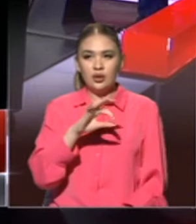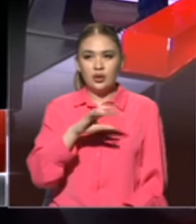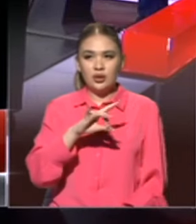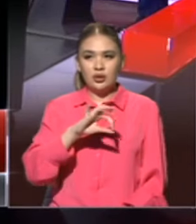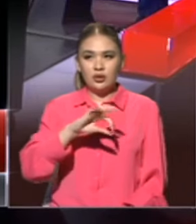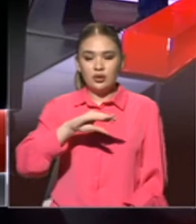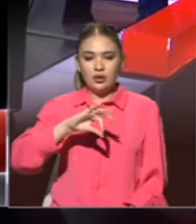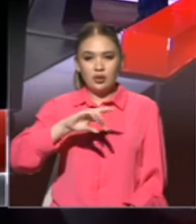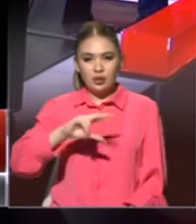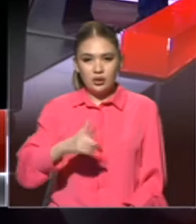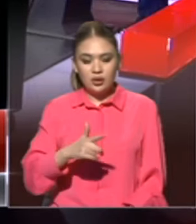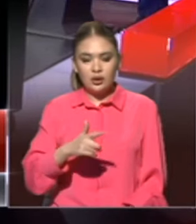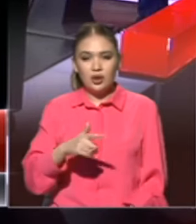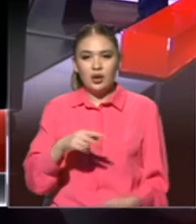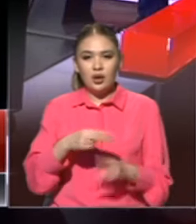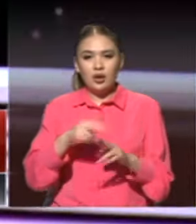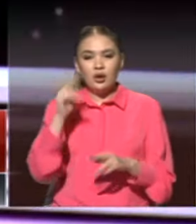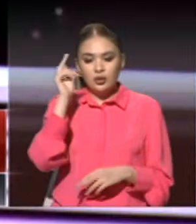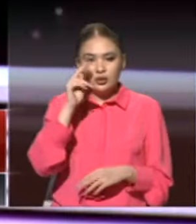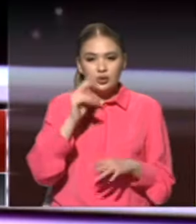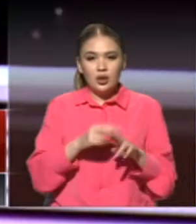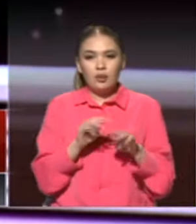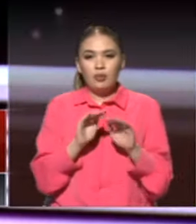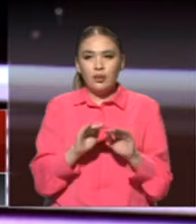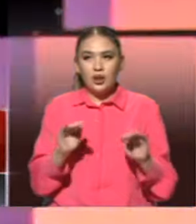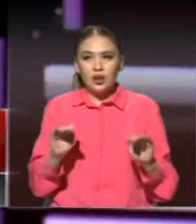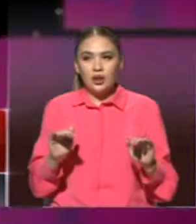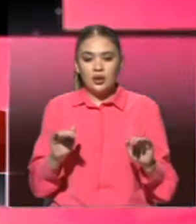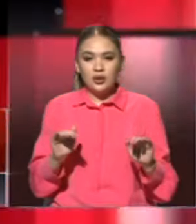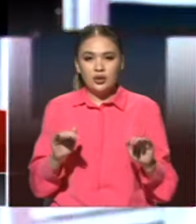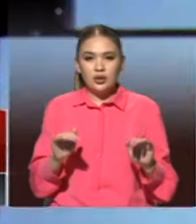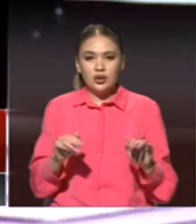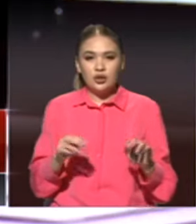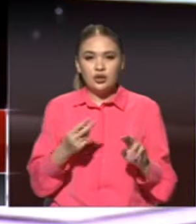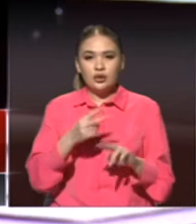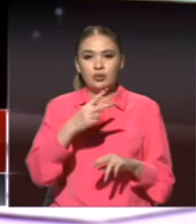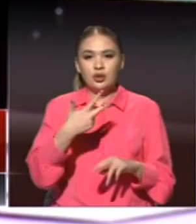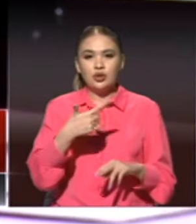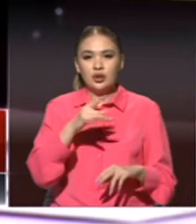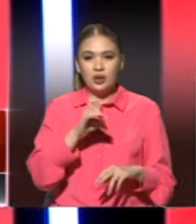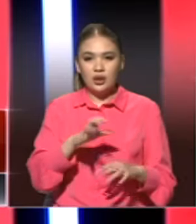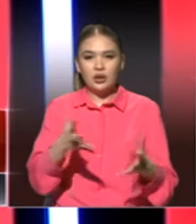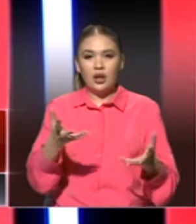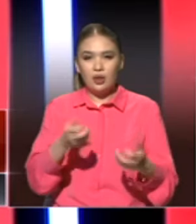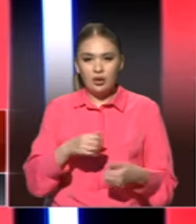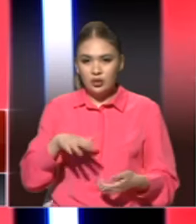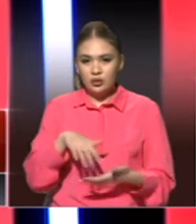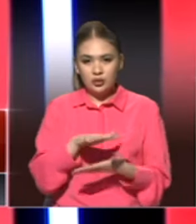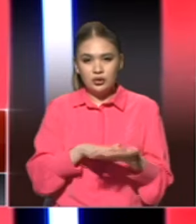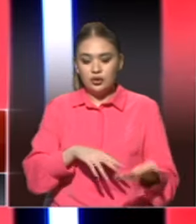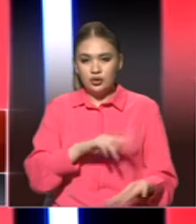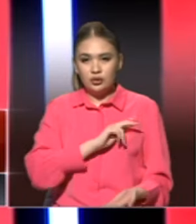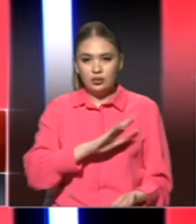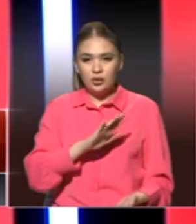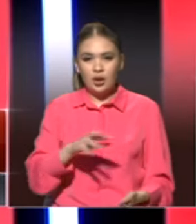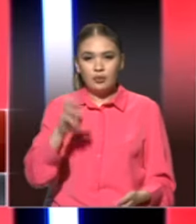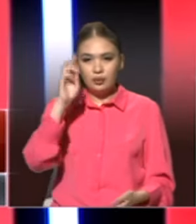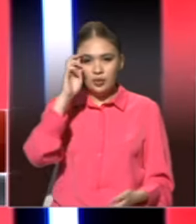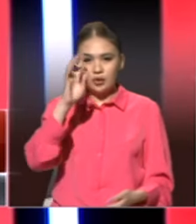одан кейін жаңағы мамандық бойынша оқымаған балалар 23 грантты алып алады. Сонда мемлекет оның 4 жыл